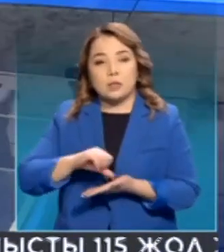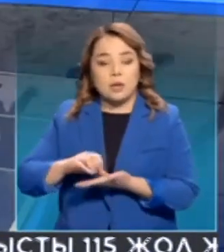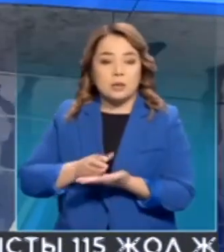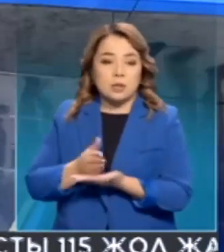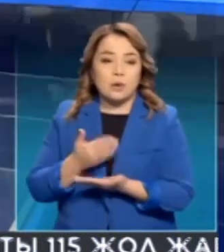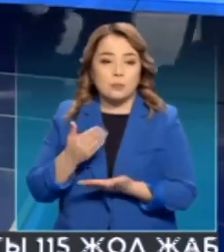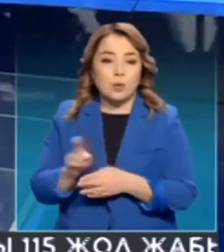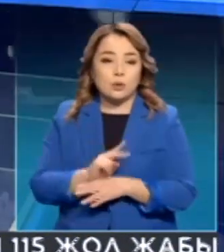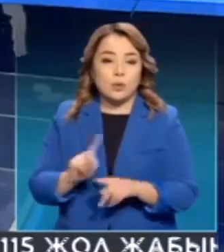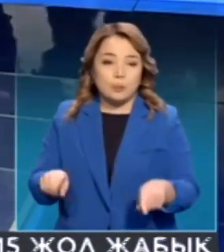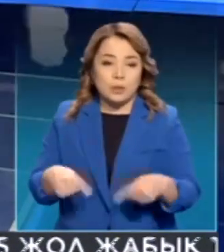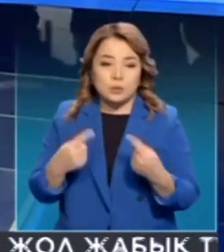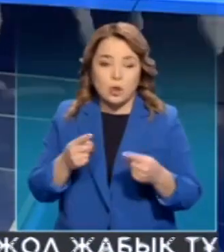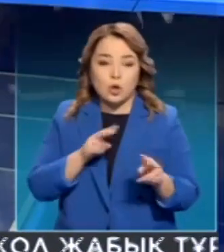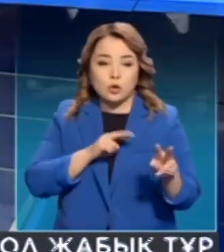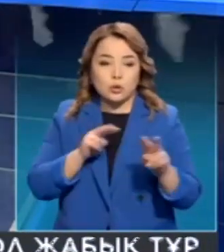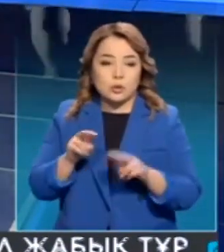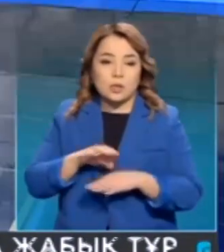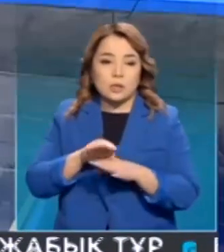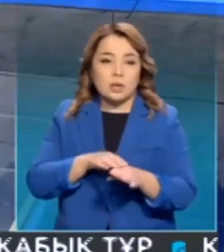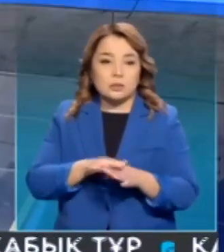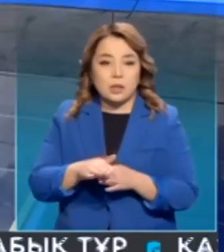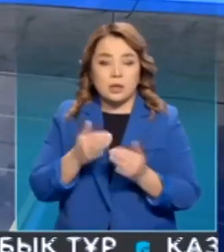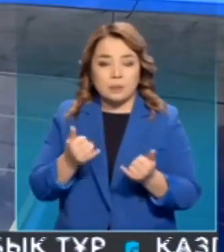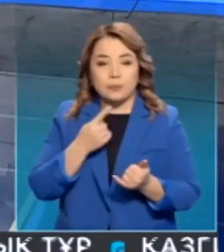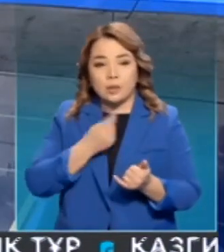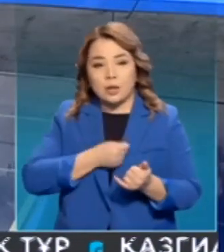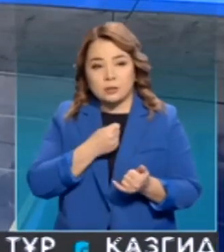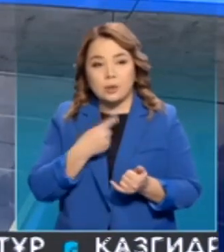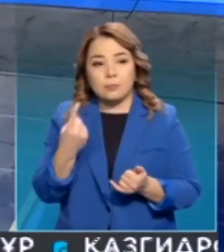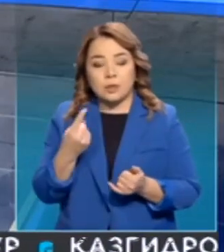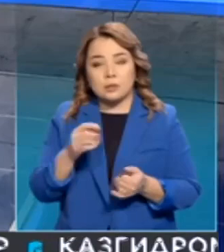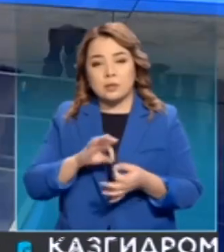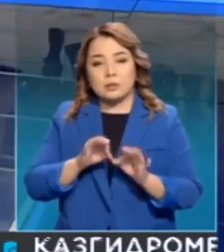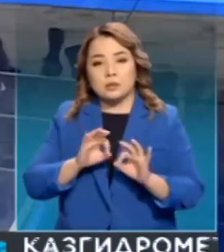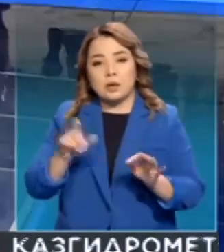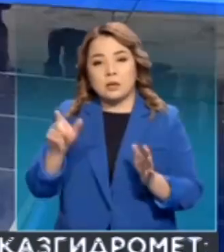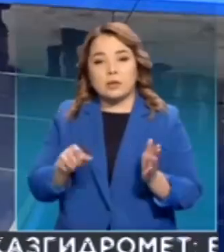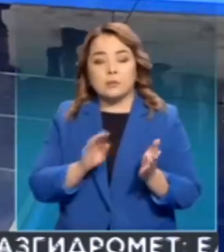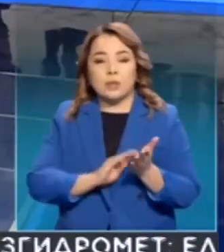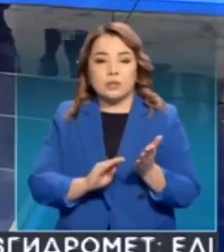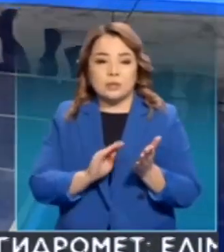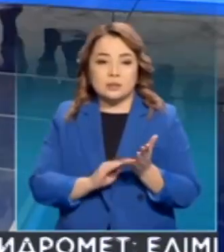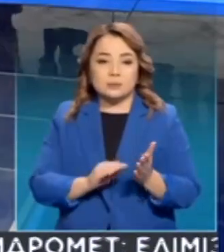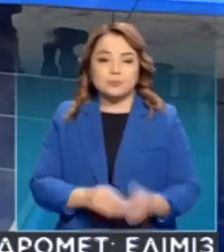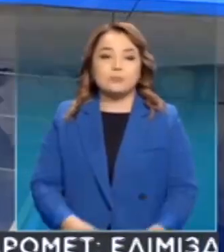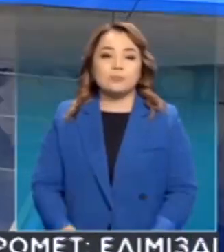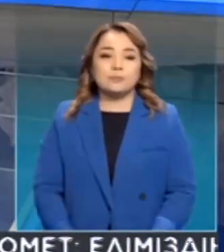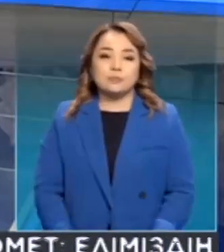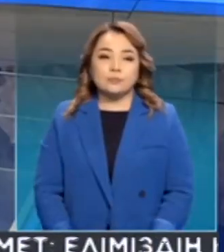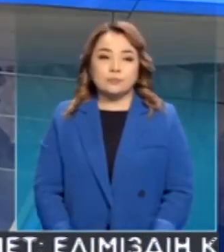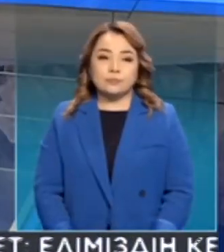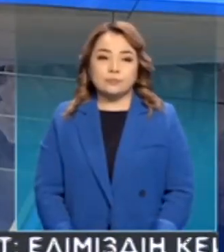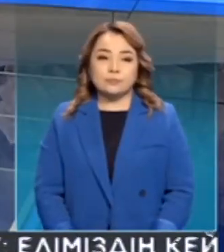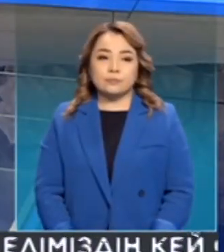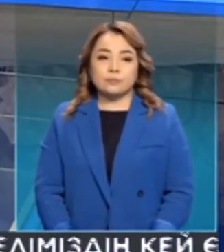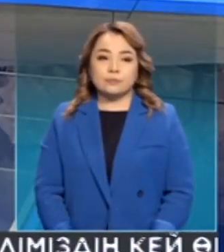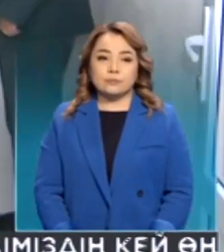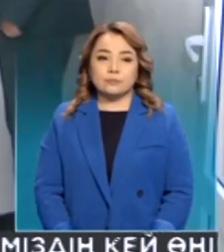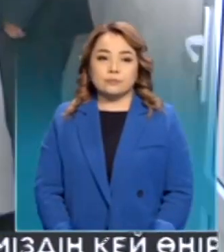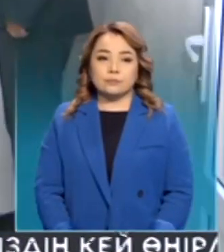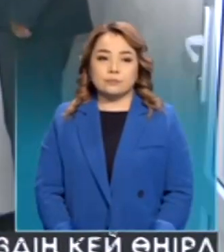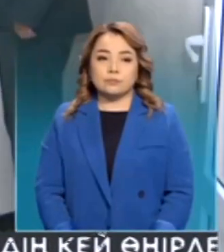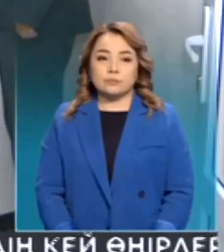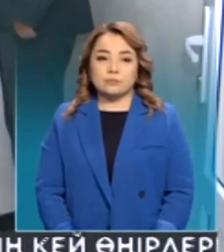қатар түзету мекемелерінде күзетеді. Ержүрек әскерлердің бірімен тілшіміз Руслан Нұрланұлы жүздесіп қайтты.